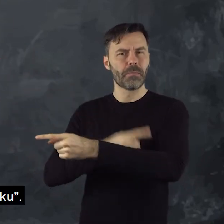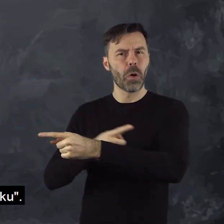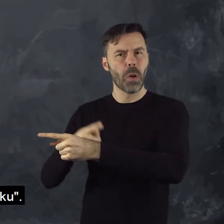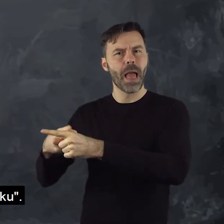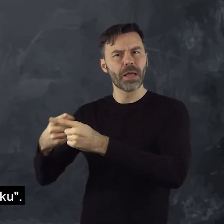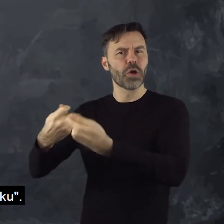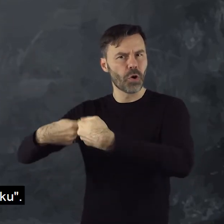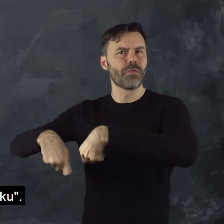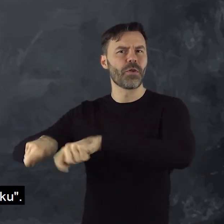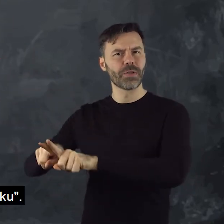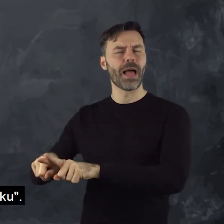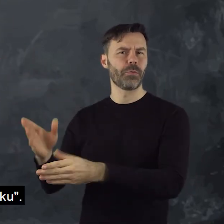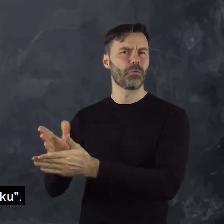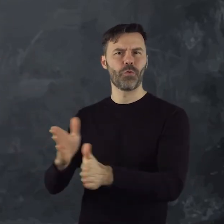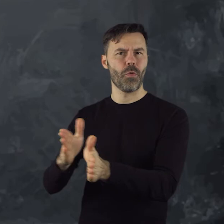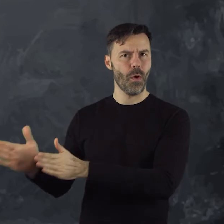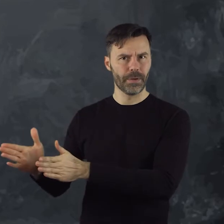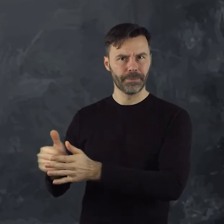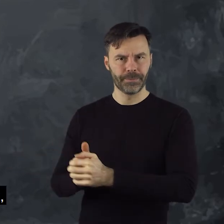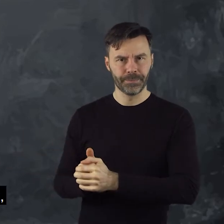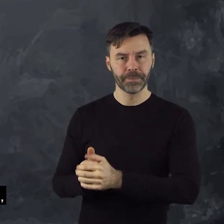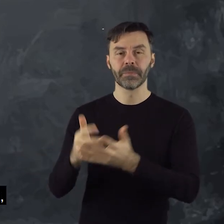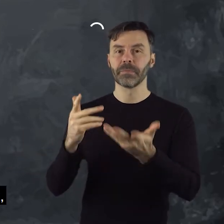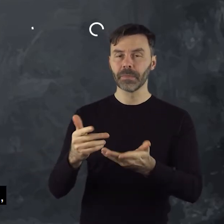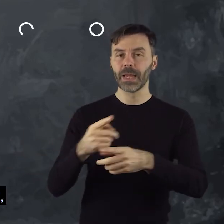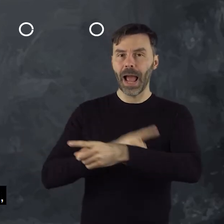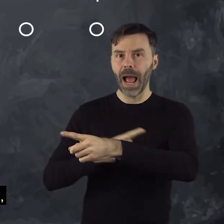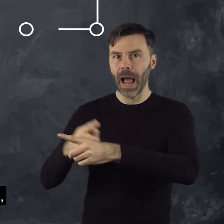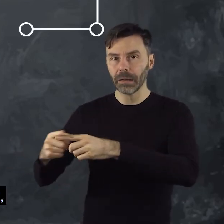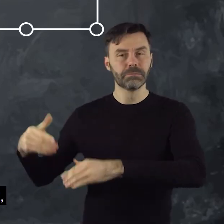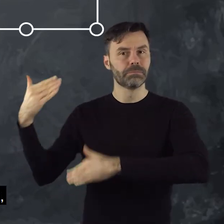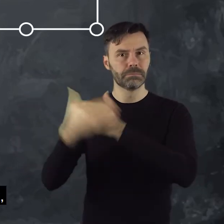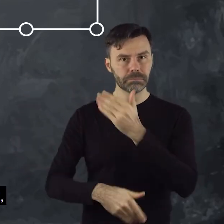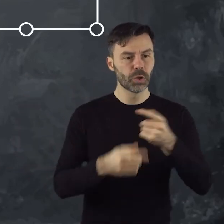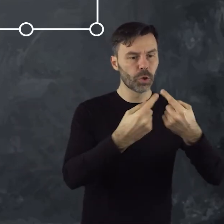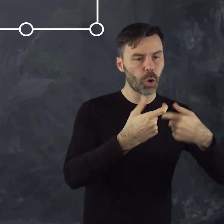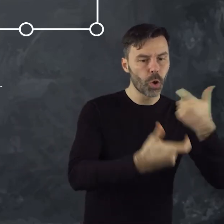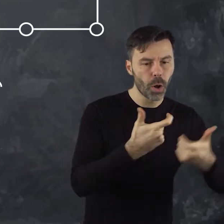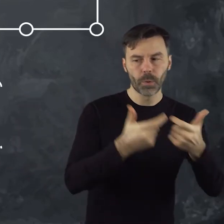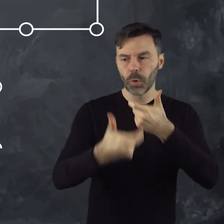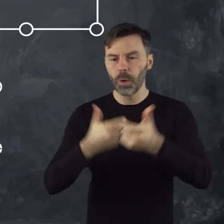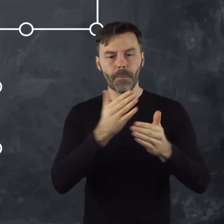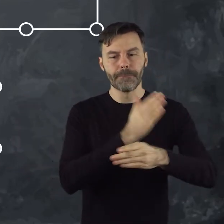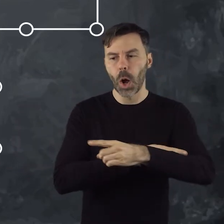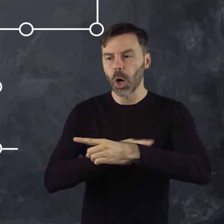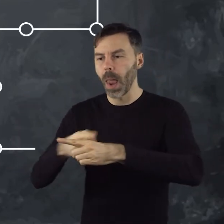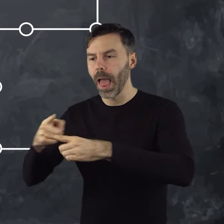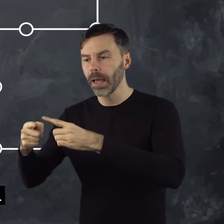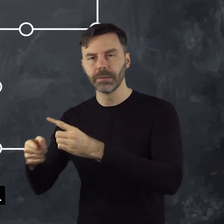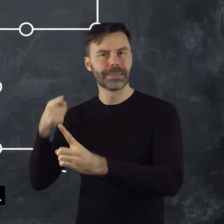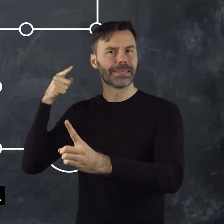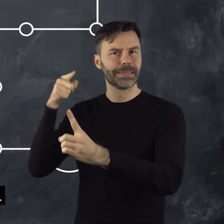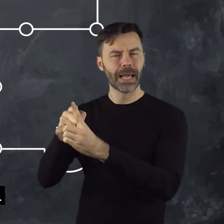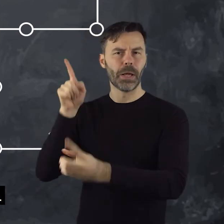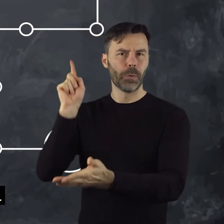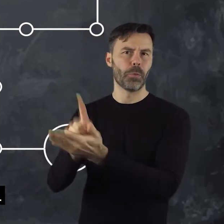tworzenia rozwiązania krok po kroku. Algorytmy to nic innego jak zapis skończonego ciągu czynności, który umożliwia nam jak